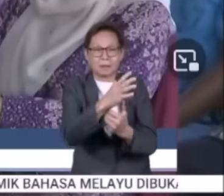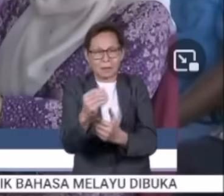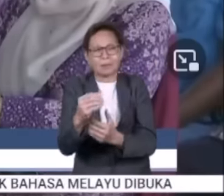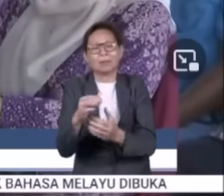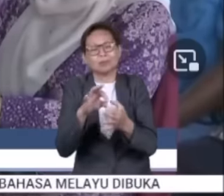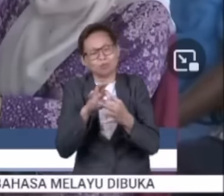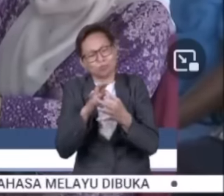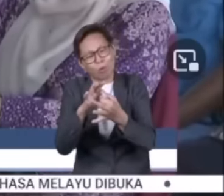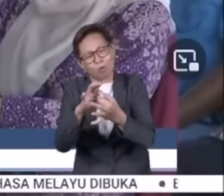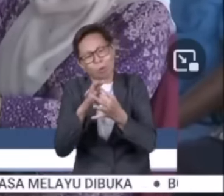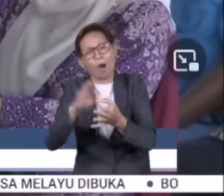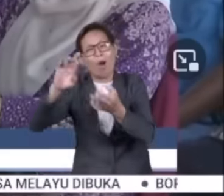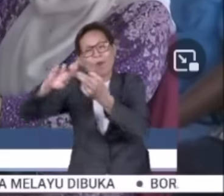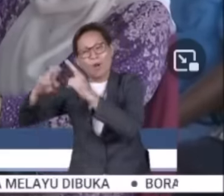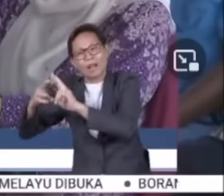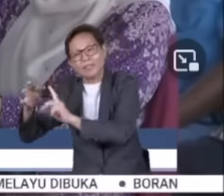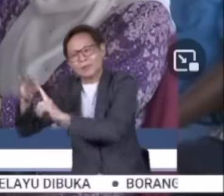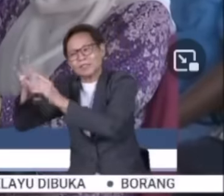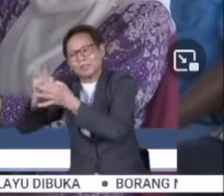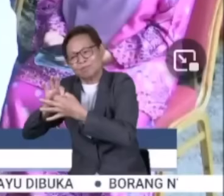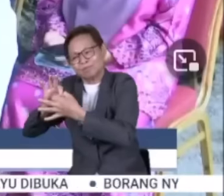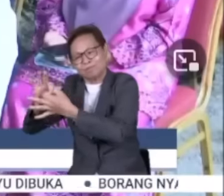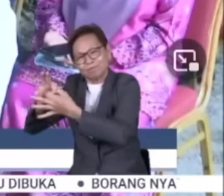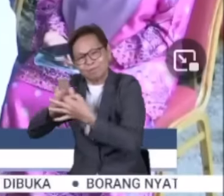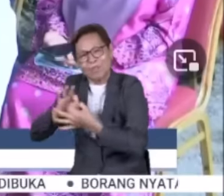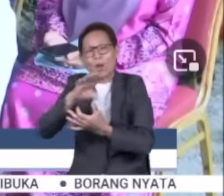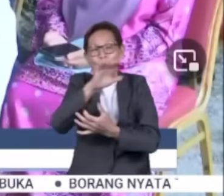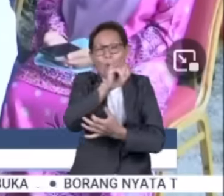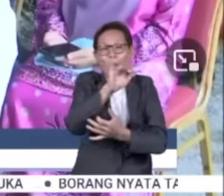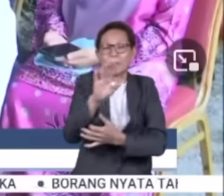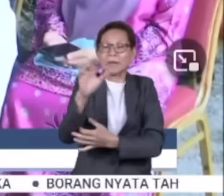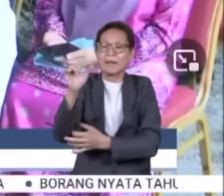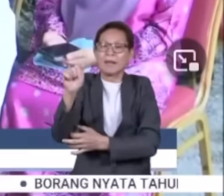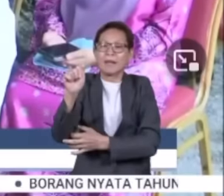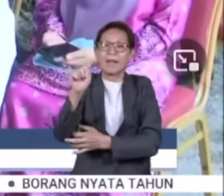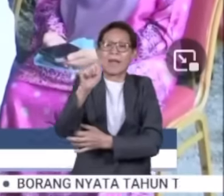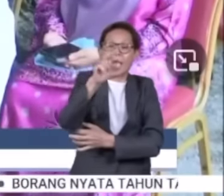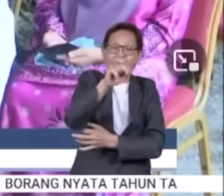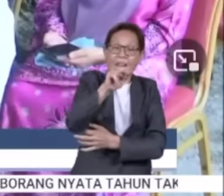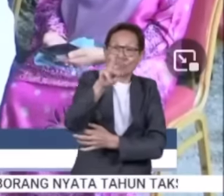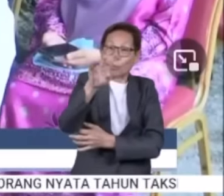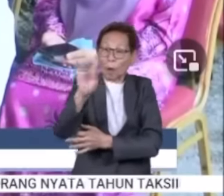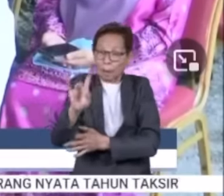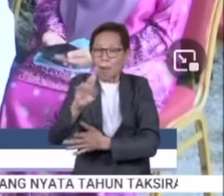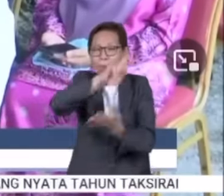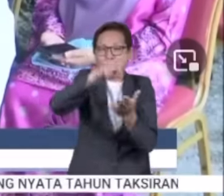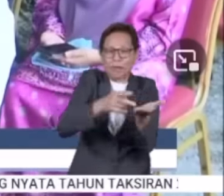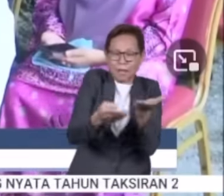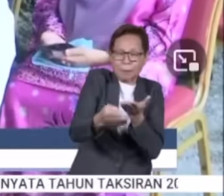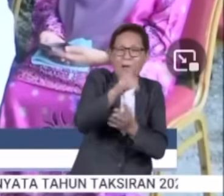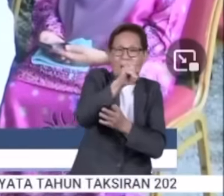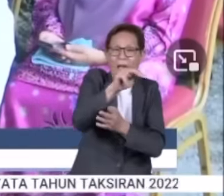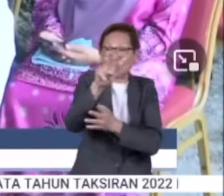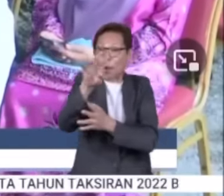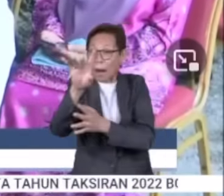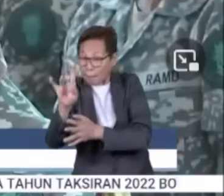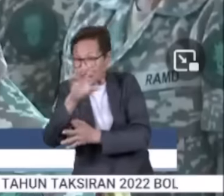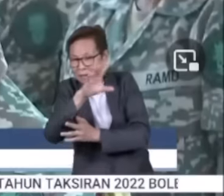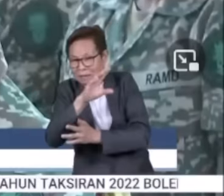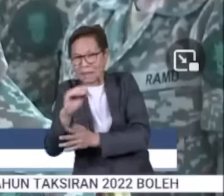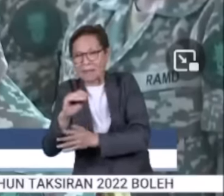dengan kerjasama rakan-rakan strategik YB N28, Pusat Khidmat N28